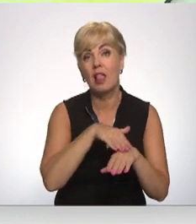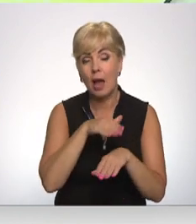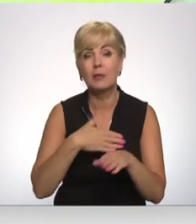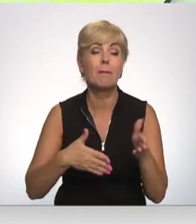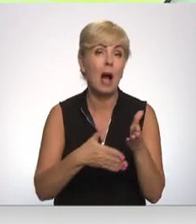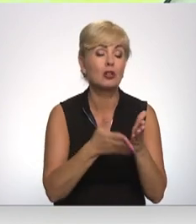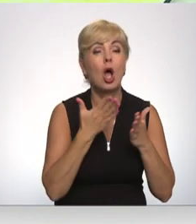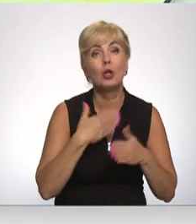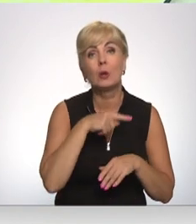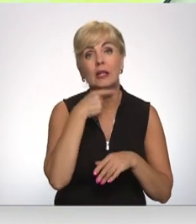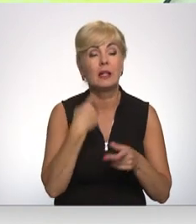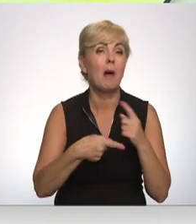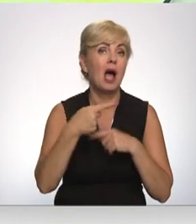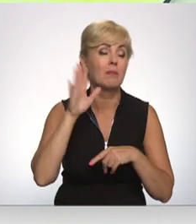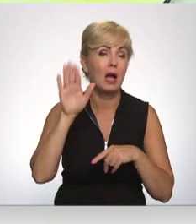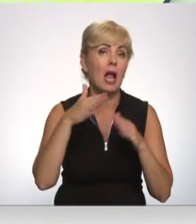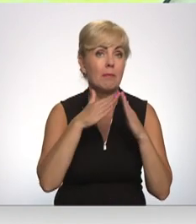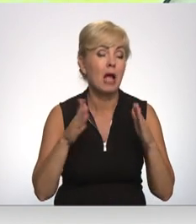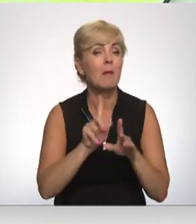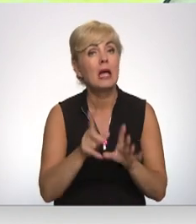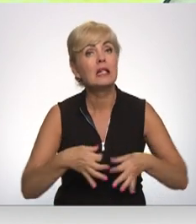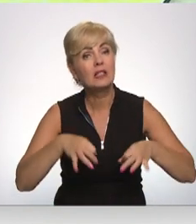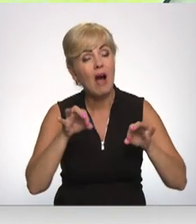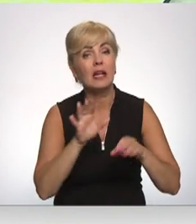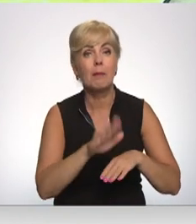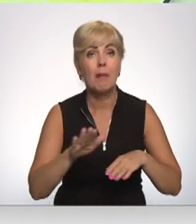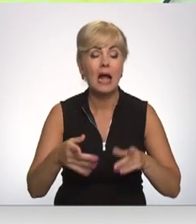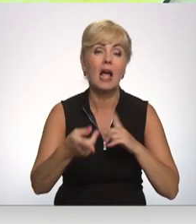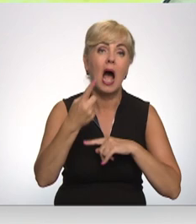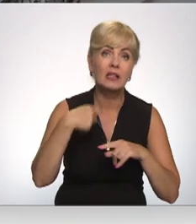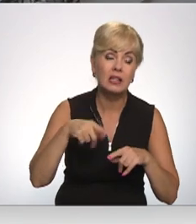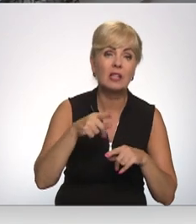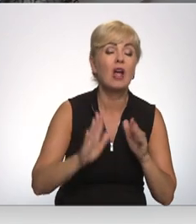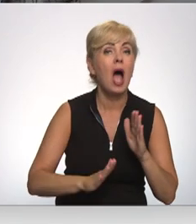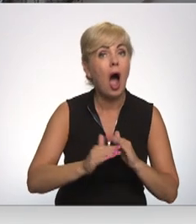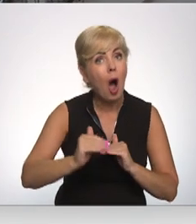palīdz, ļoti gribas mājās. Viņiem ir svarīgi, lai bērni varētu atgriezties